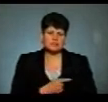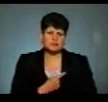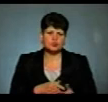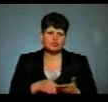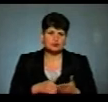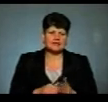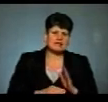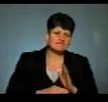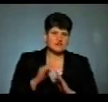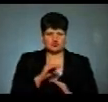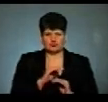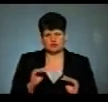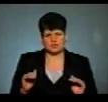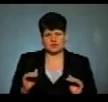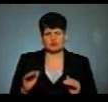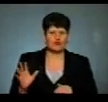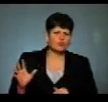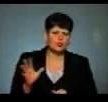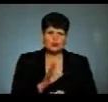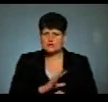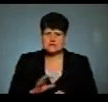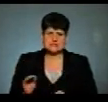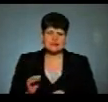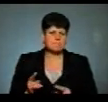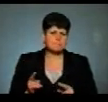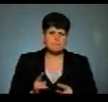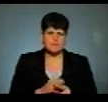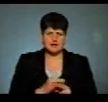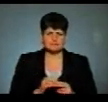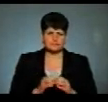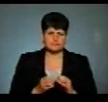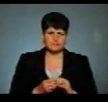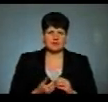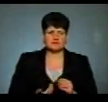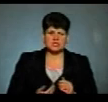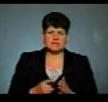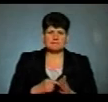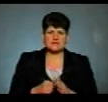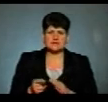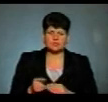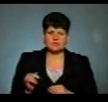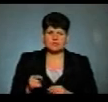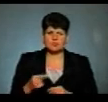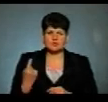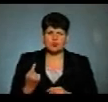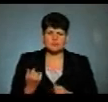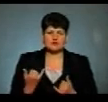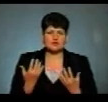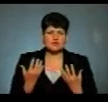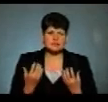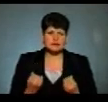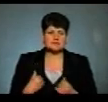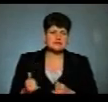допомогу на найвищому рівні усім, без винятку, жителям міста Тернополя і Тернопільської області. І ми на сьогоднішній